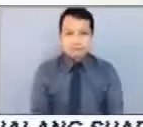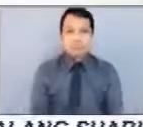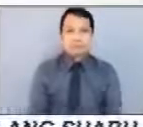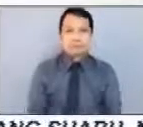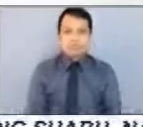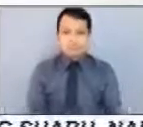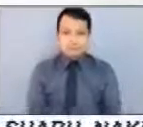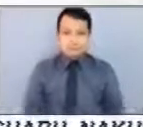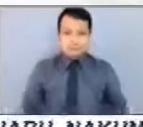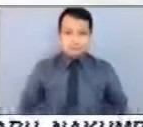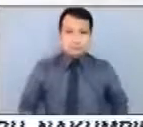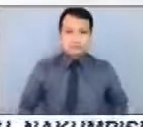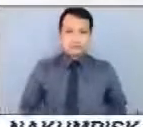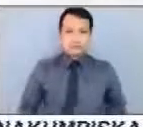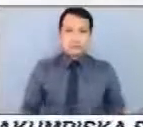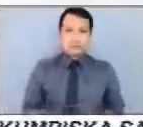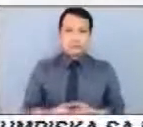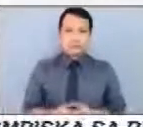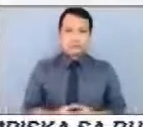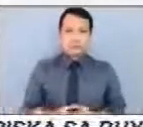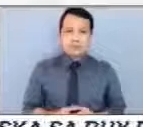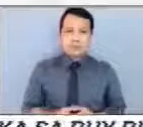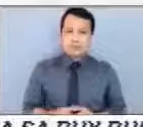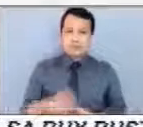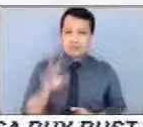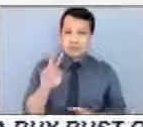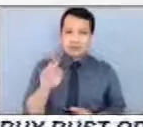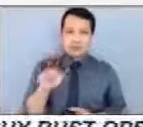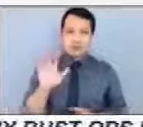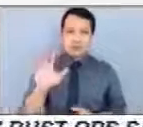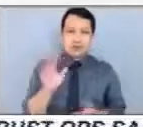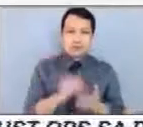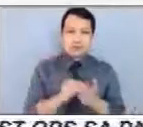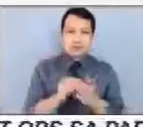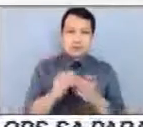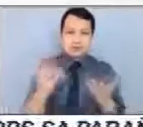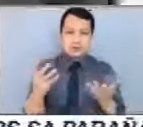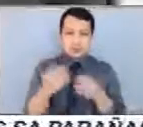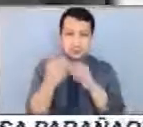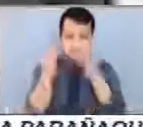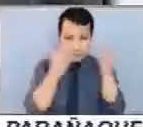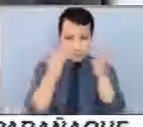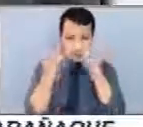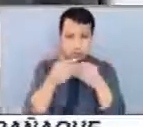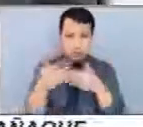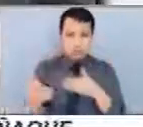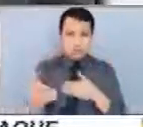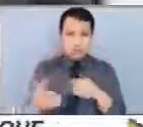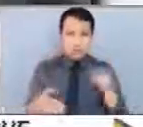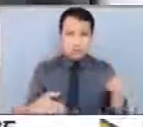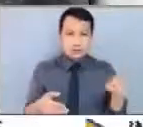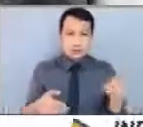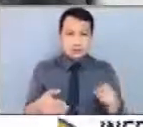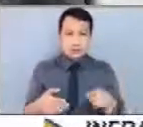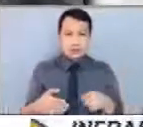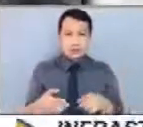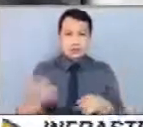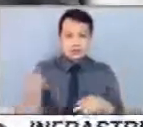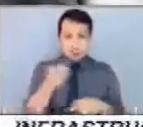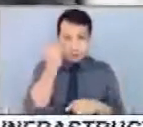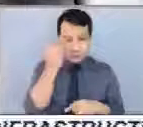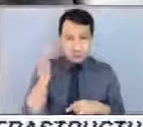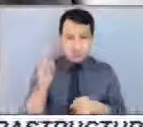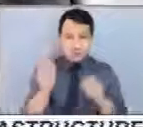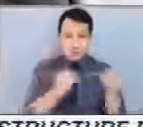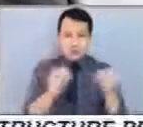na ginawa ng PDEA Albay sa Barangay Puro, Legazpi City. Nakumpiska sa suspect ang nasa 100 gramo ng hinihinalang shabu